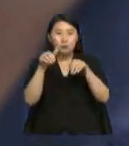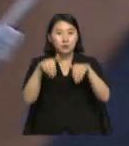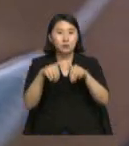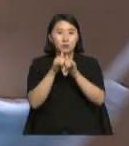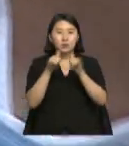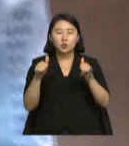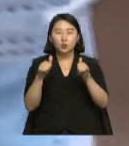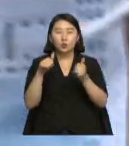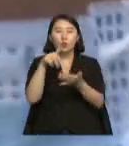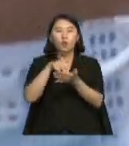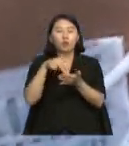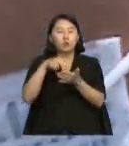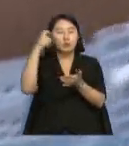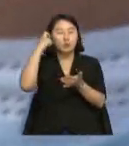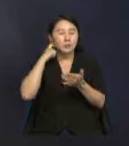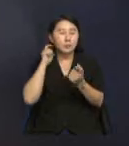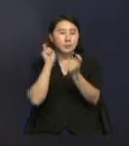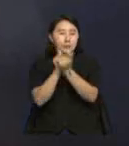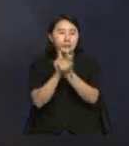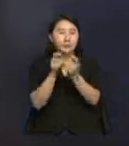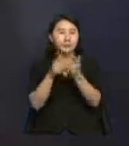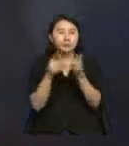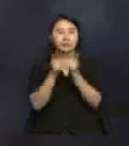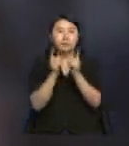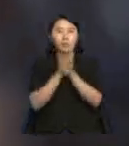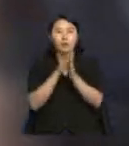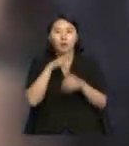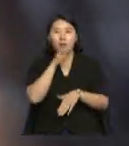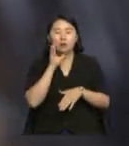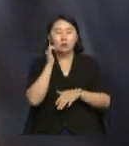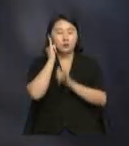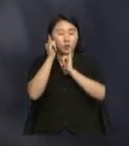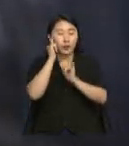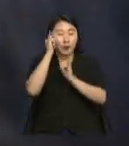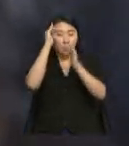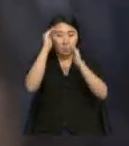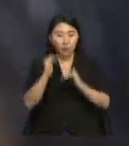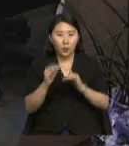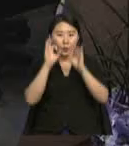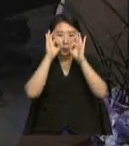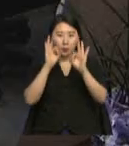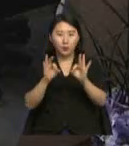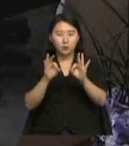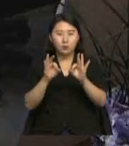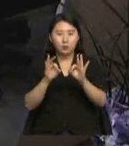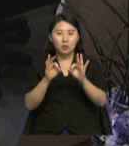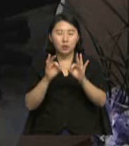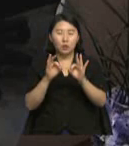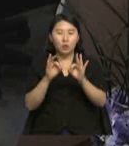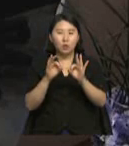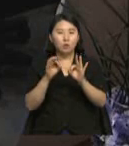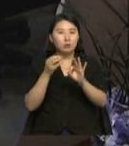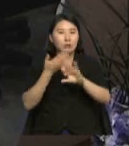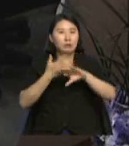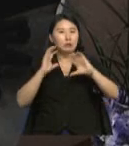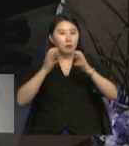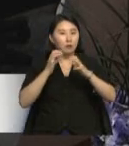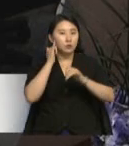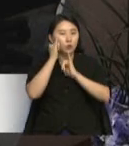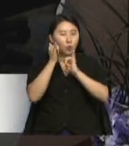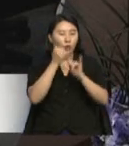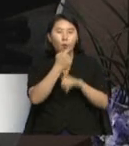직원도 보이스피싱을 직감했습니다. 직접 어르신의 통화 내역을 확인해 보니 발신인은 알수 없는 국제전화 몇